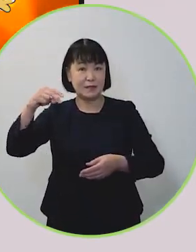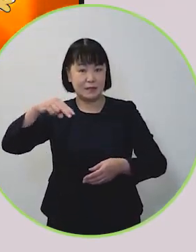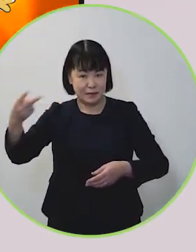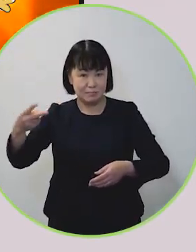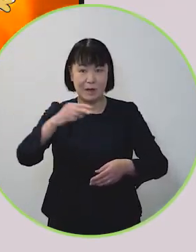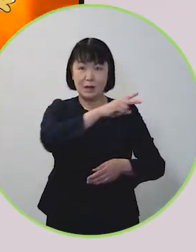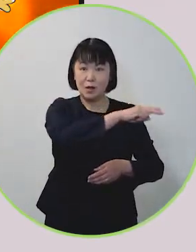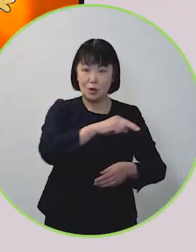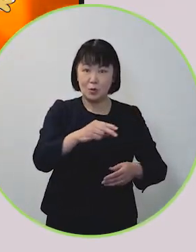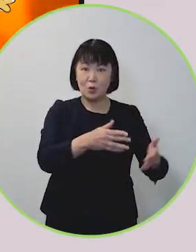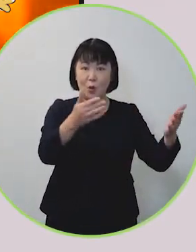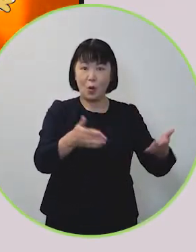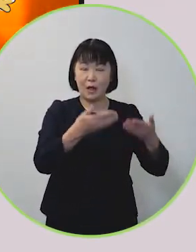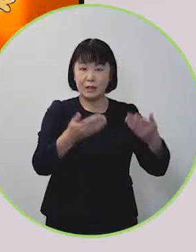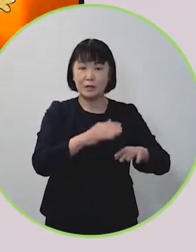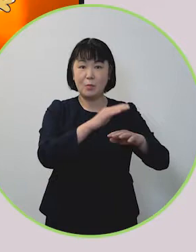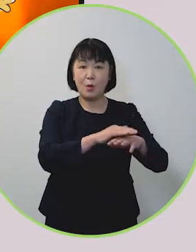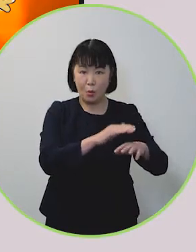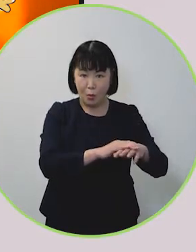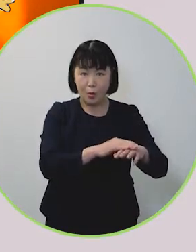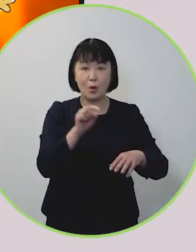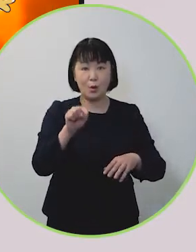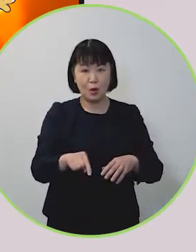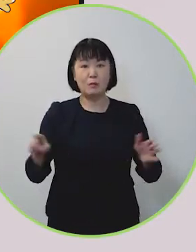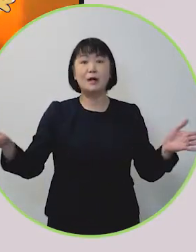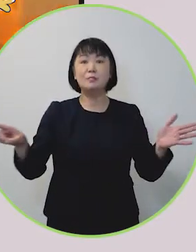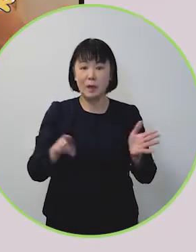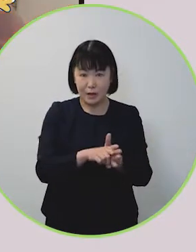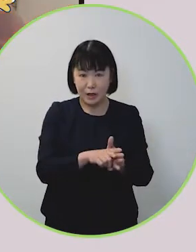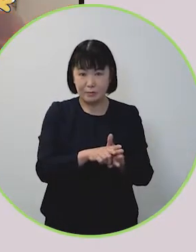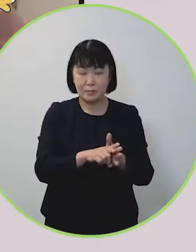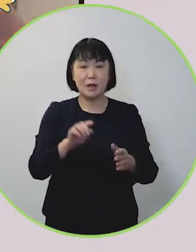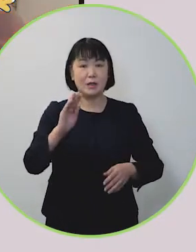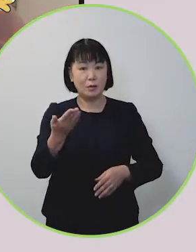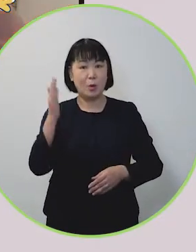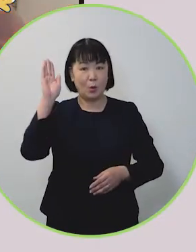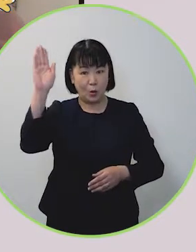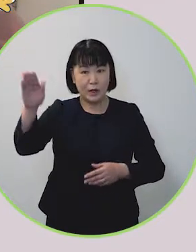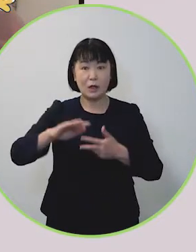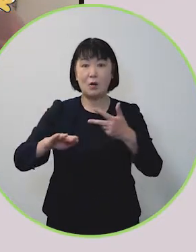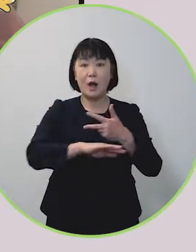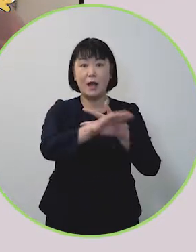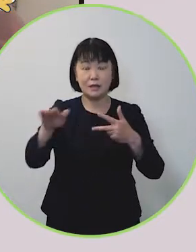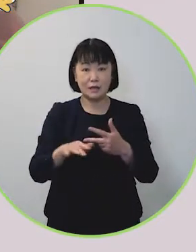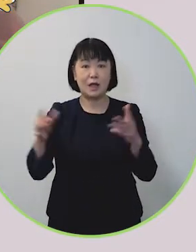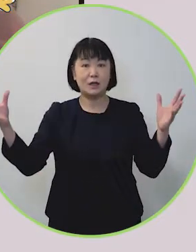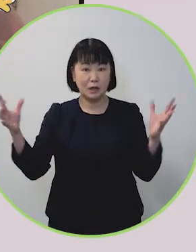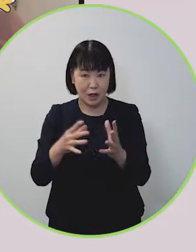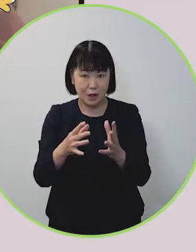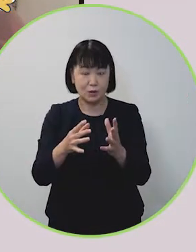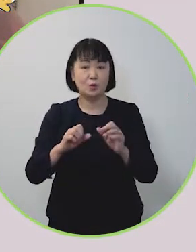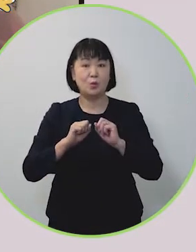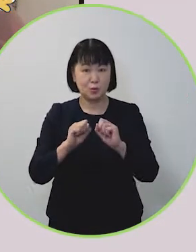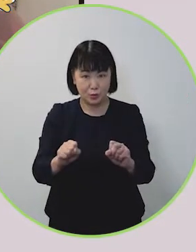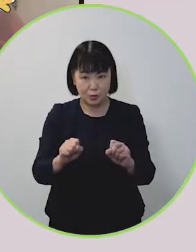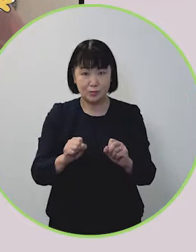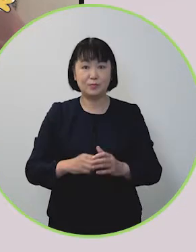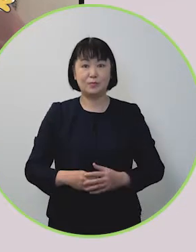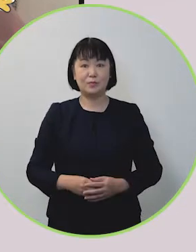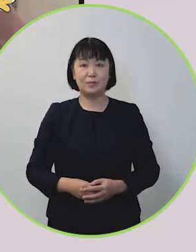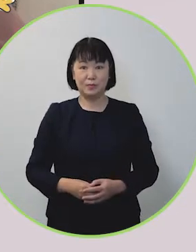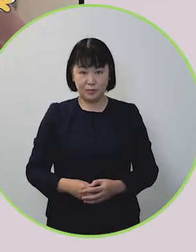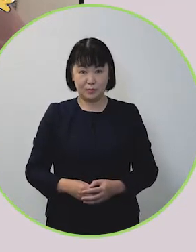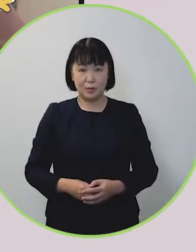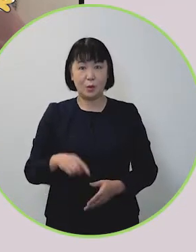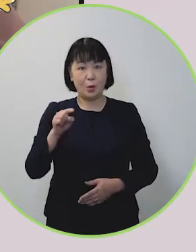で発電や熱回収してきたプラスチック類についてこれからは資源として改修していくの